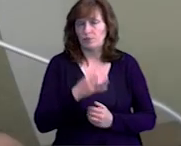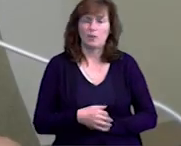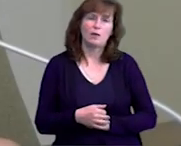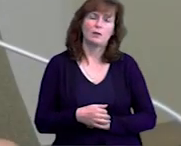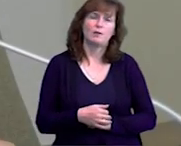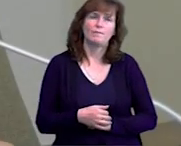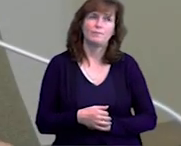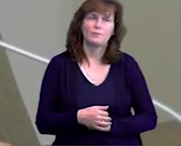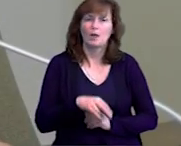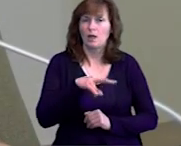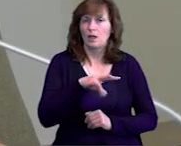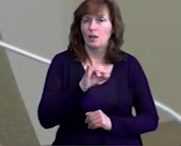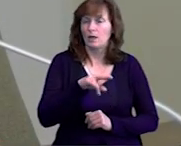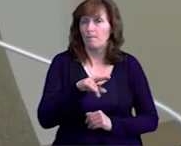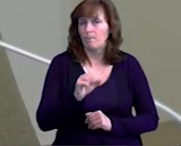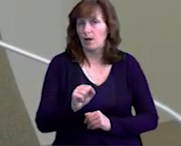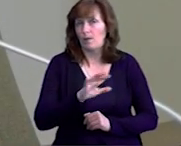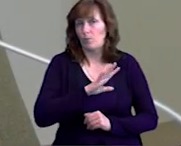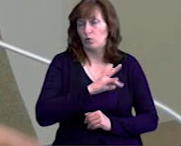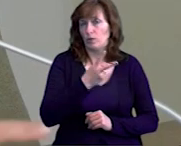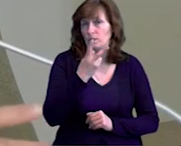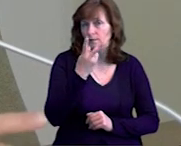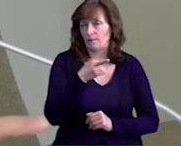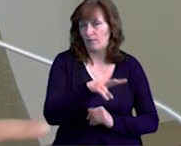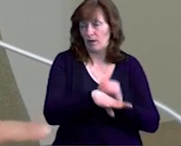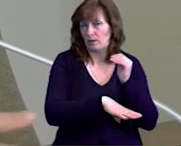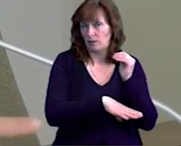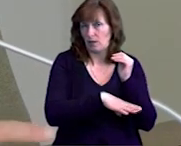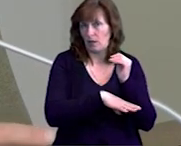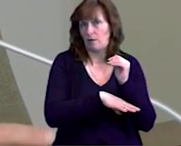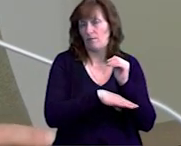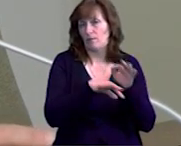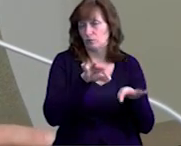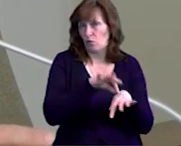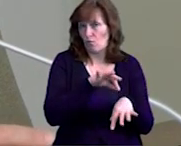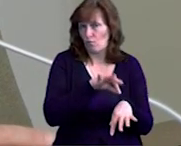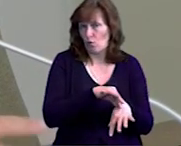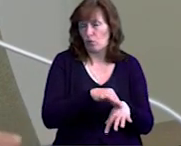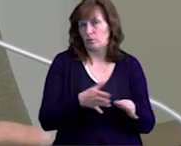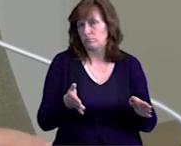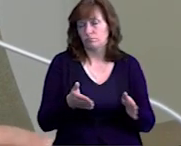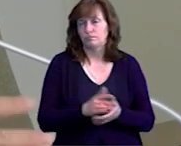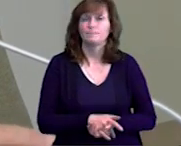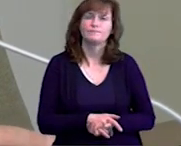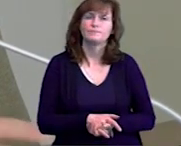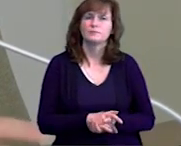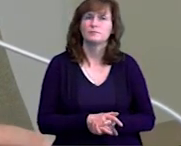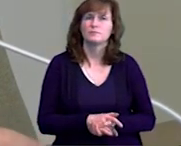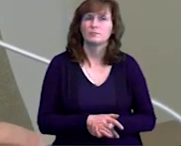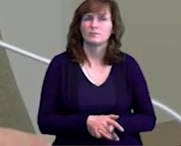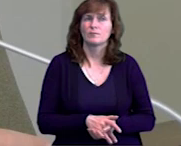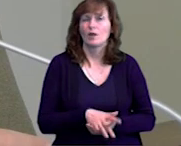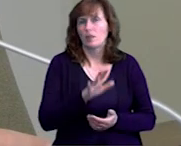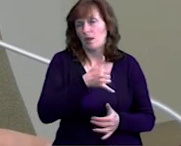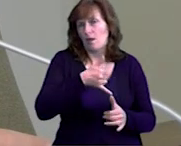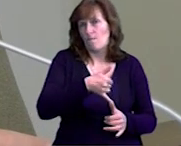Липи там ті, які були, там їх було два дерева повністю хворих, безперспективних хворих дерева.